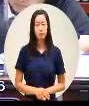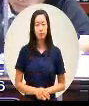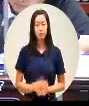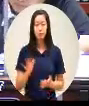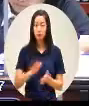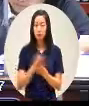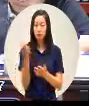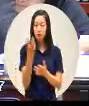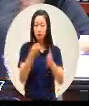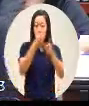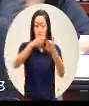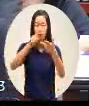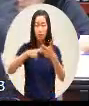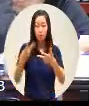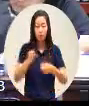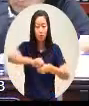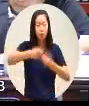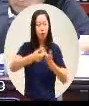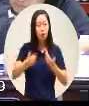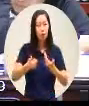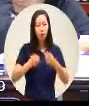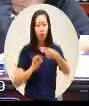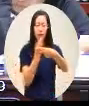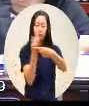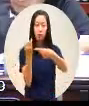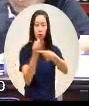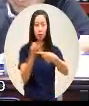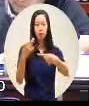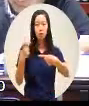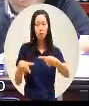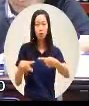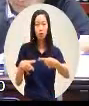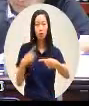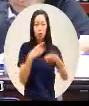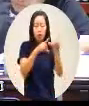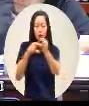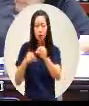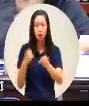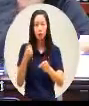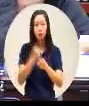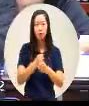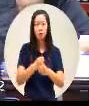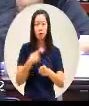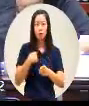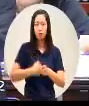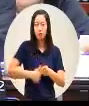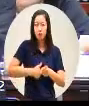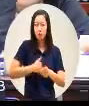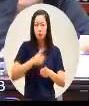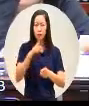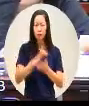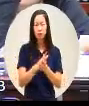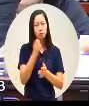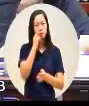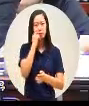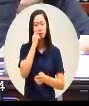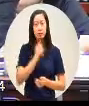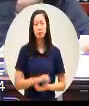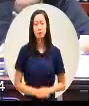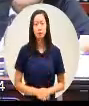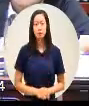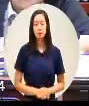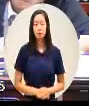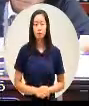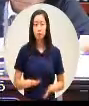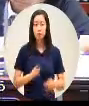级基本上要加分的时候，其实10%才能够说经手基础再加强，是有一点技术上的困难。所以中央在